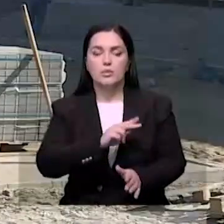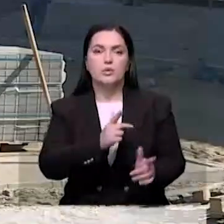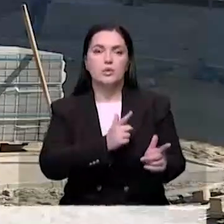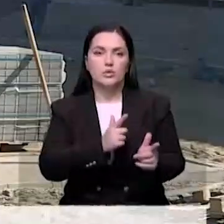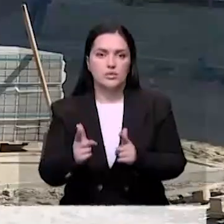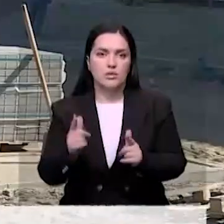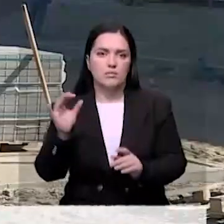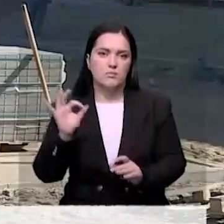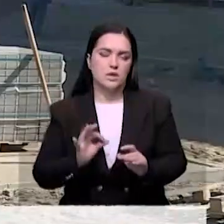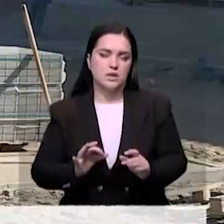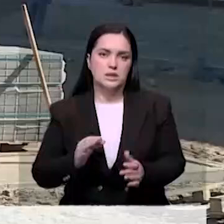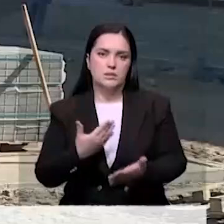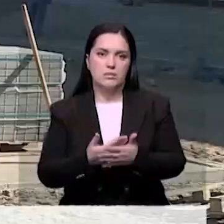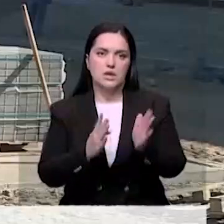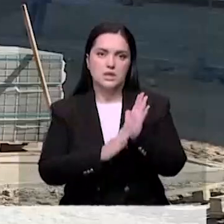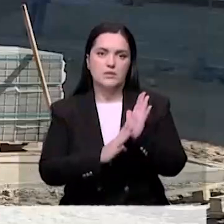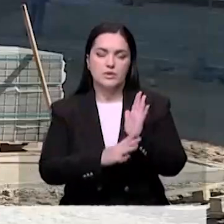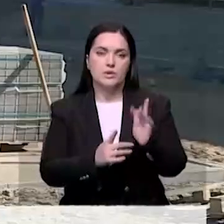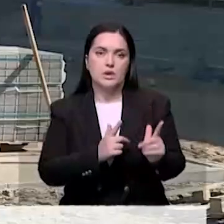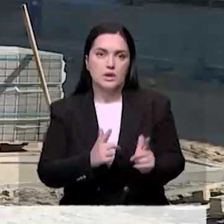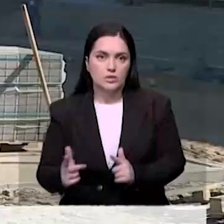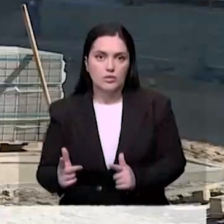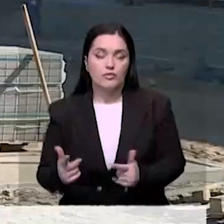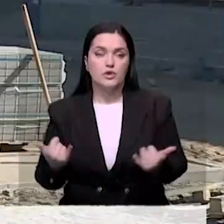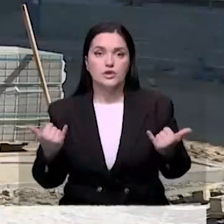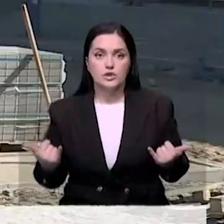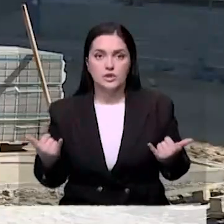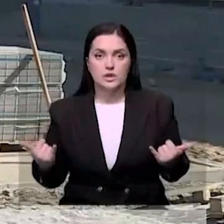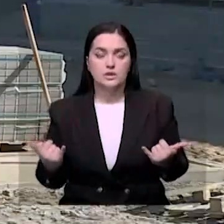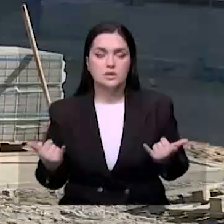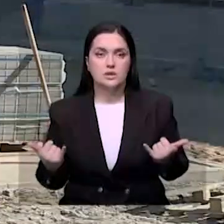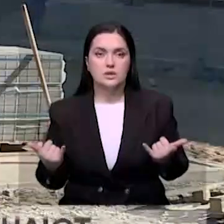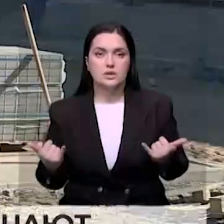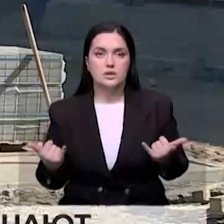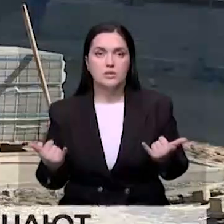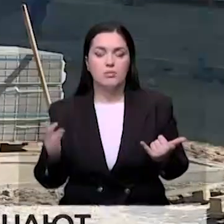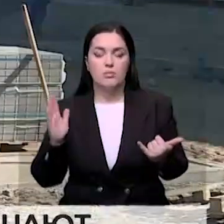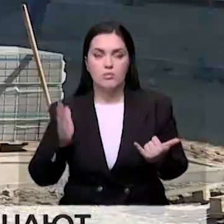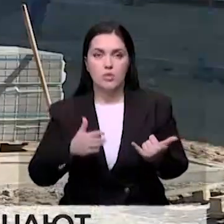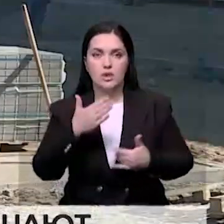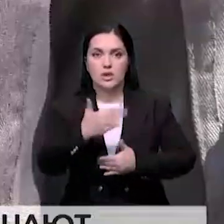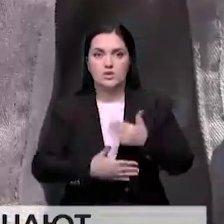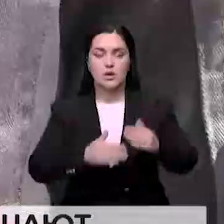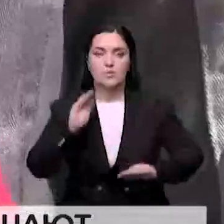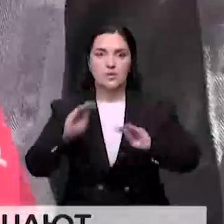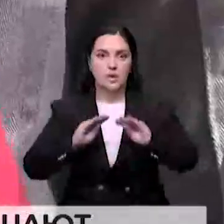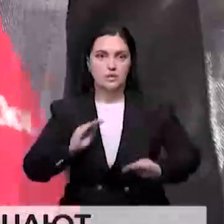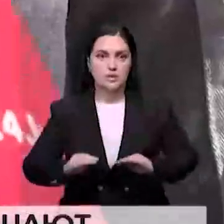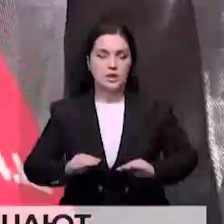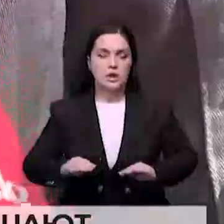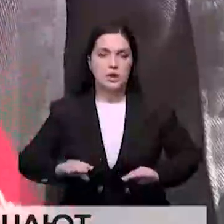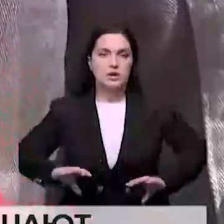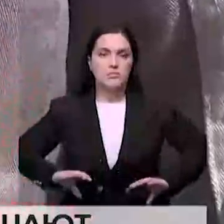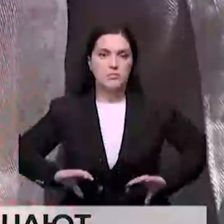Ну, процентов 90, наверное, сделано. Сейчас ведется наружное благоустройство. Тротуарная